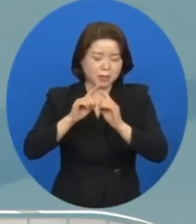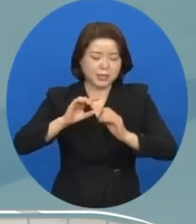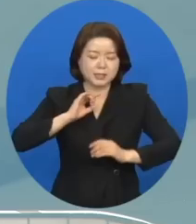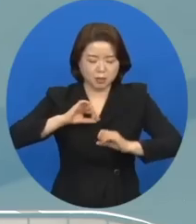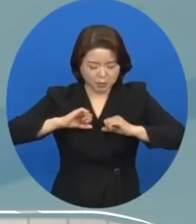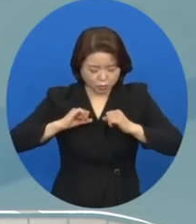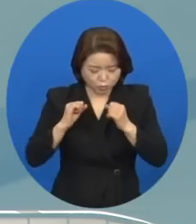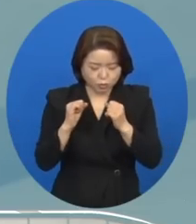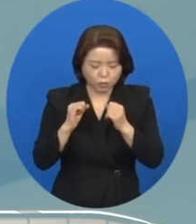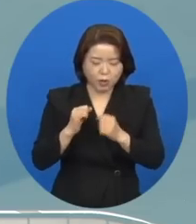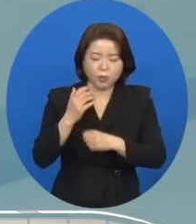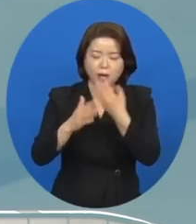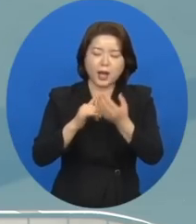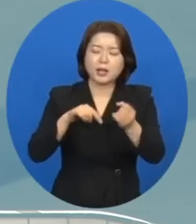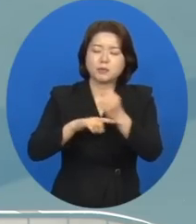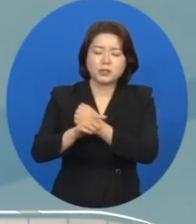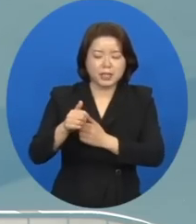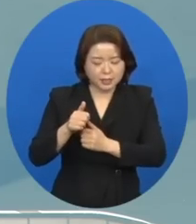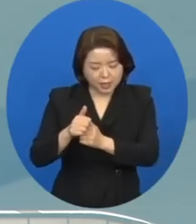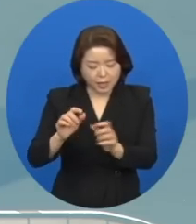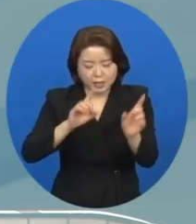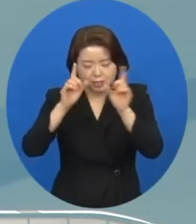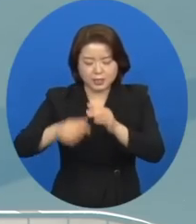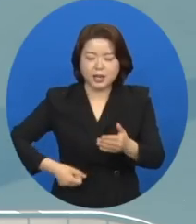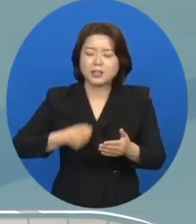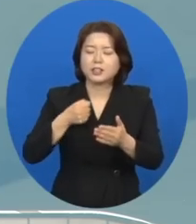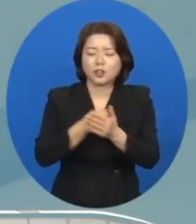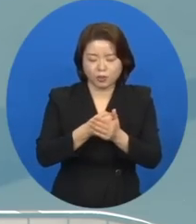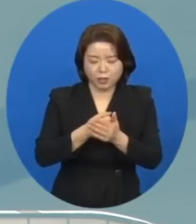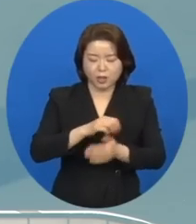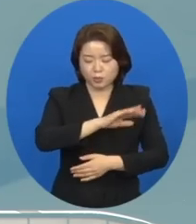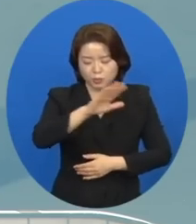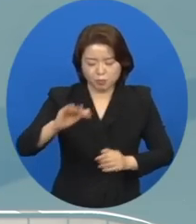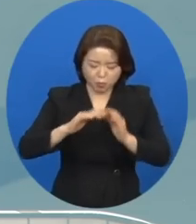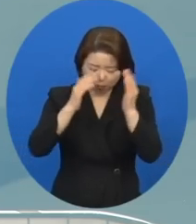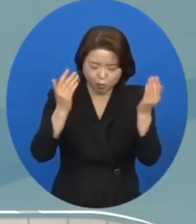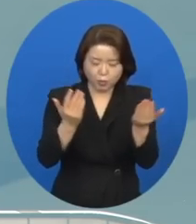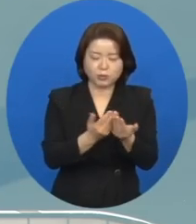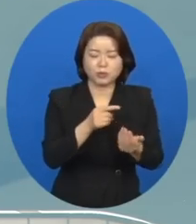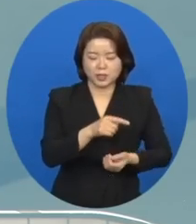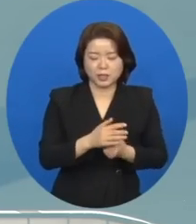순종하며 하나님의 뜻에 따라만 살기를 결단한 우리 모든 성도들 가운데